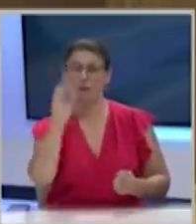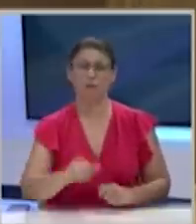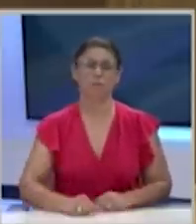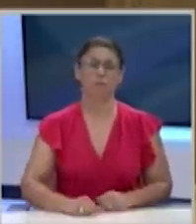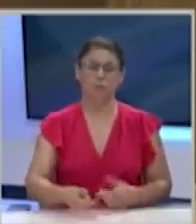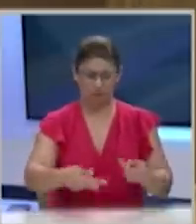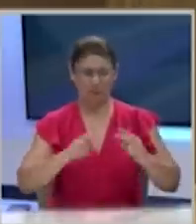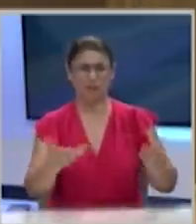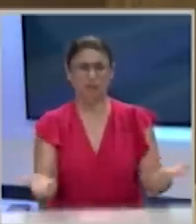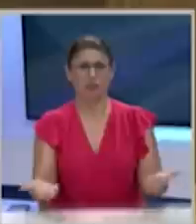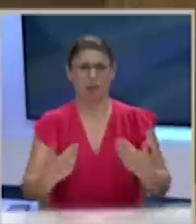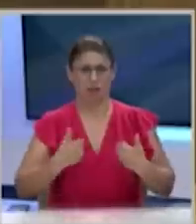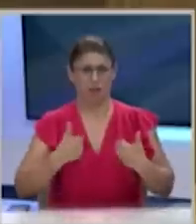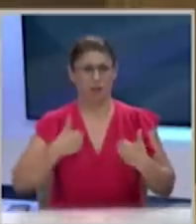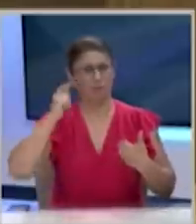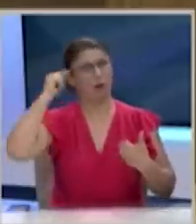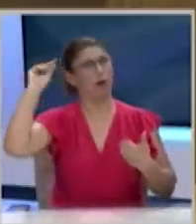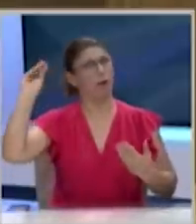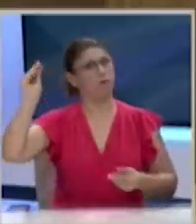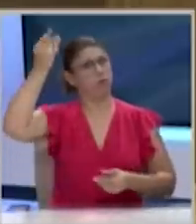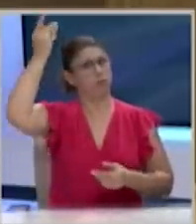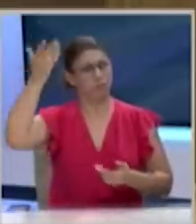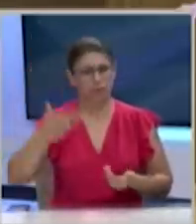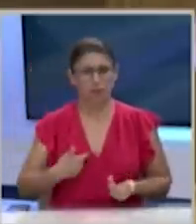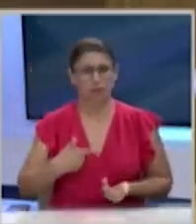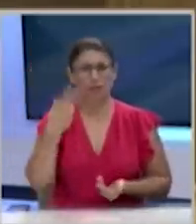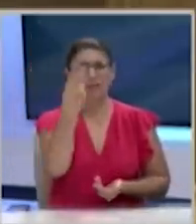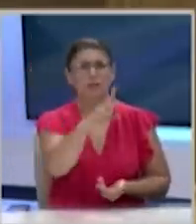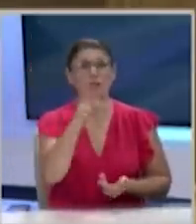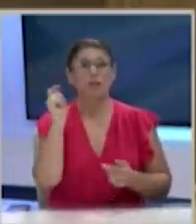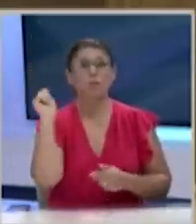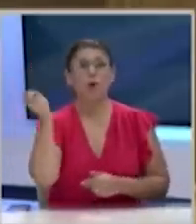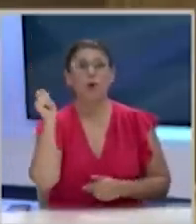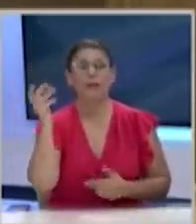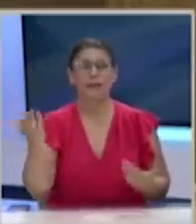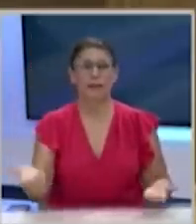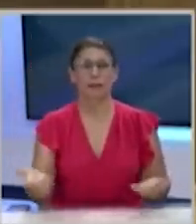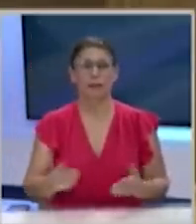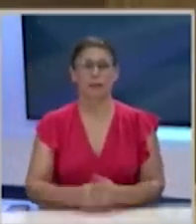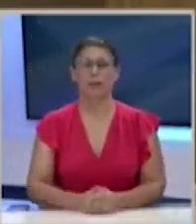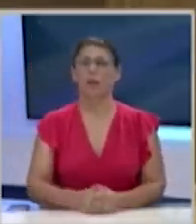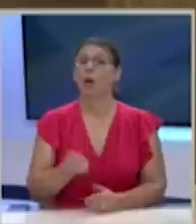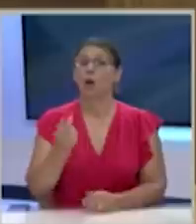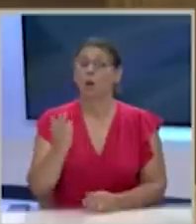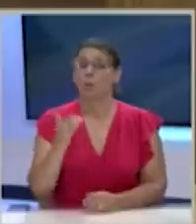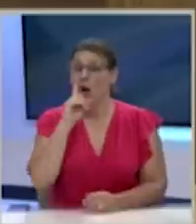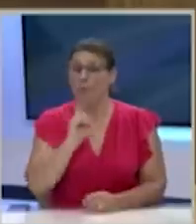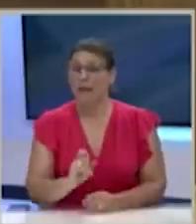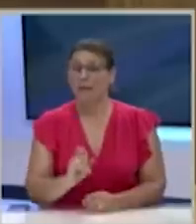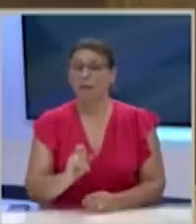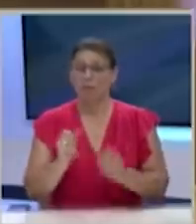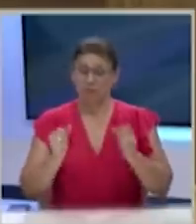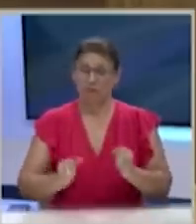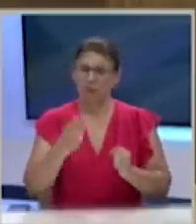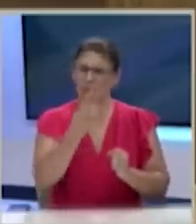δεν είναι δικές μας εφευρέσεις, αλλά είναι η δική σας πολιτική. Ενώ είναι πόσοι είναι απαραίτητοι, με βάση και